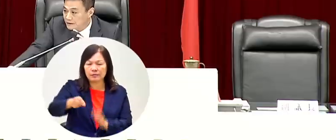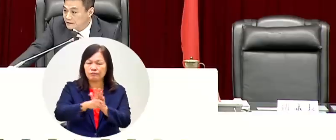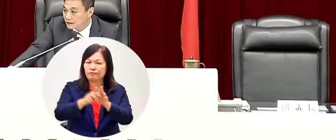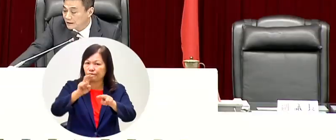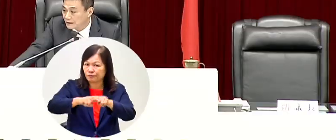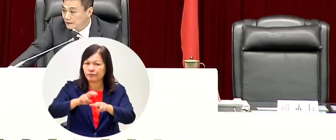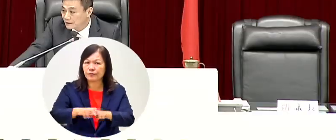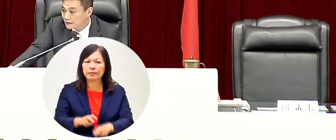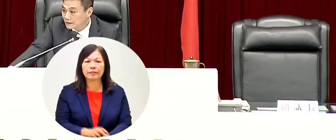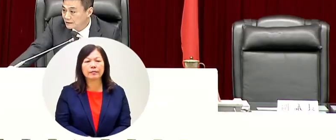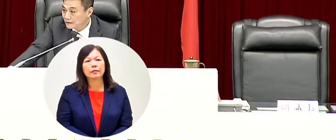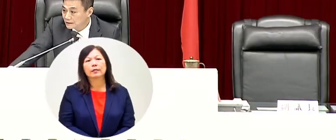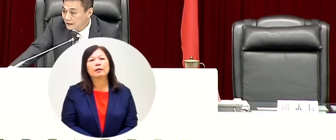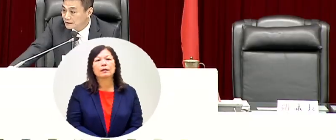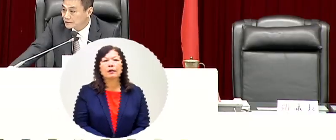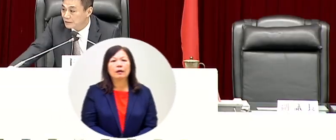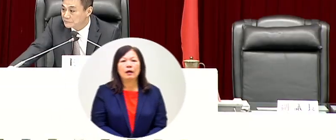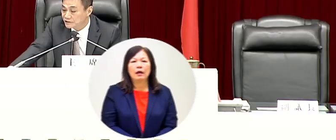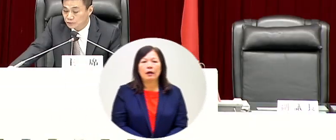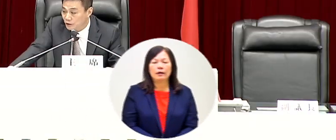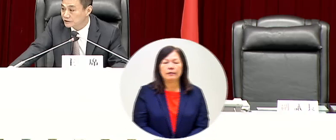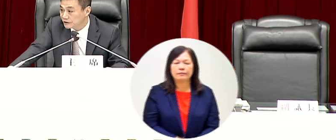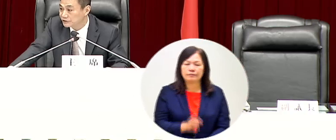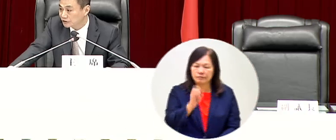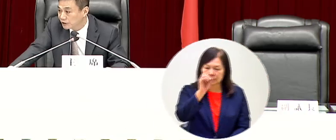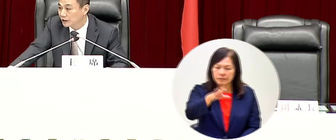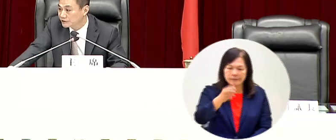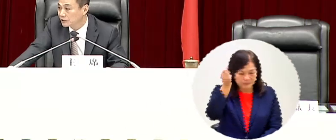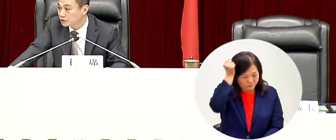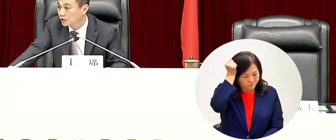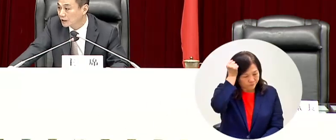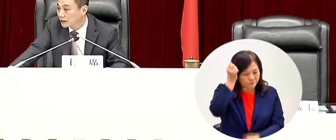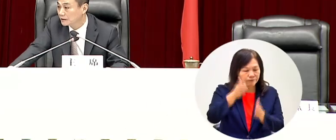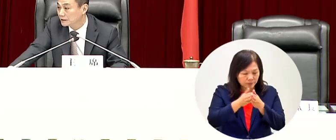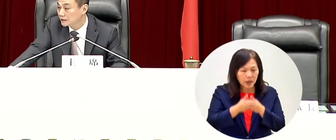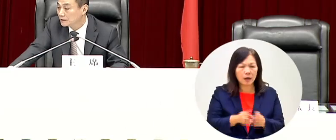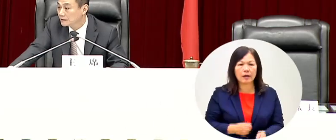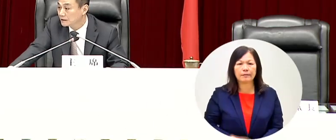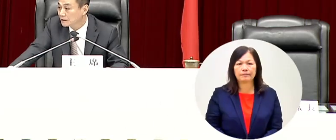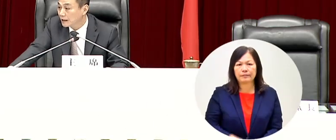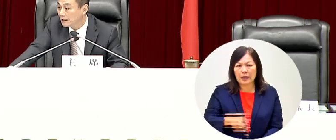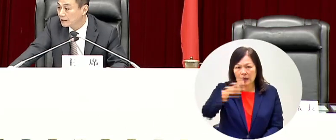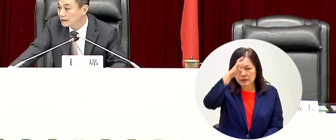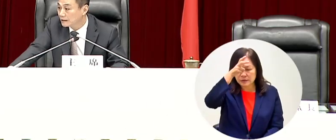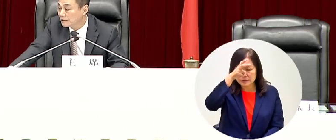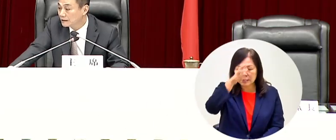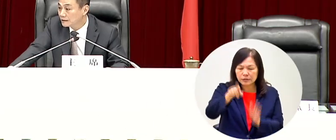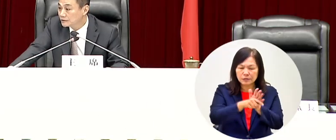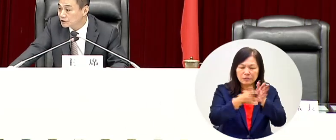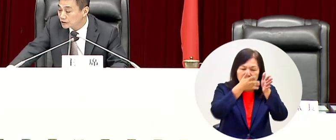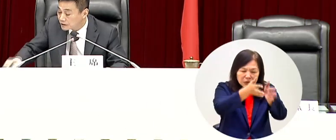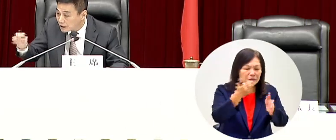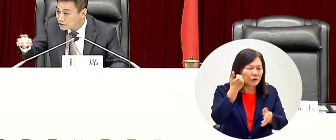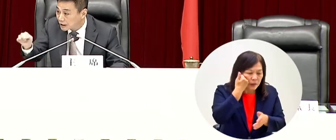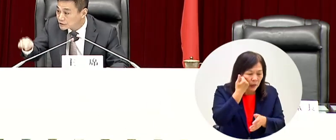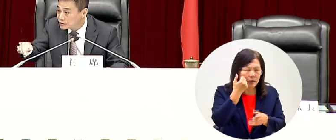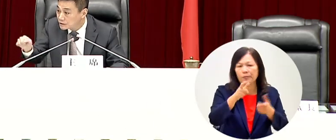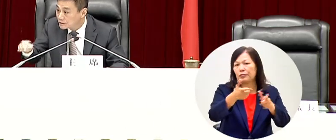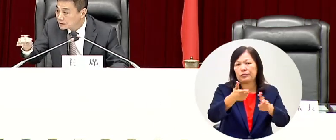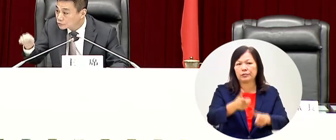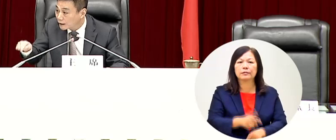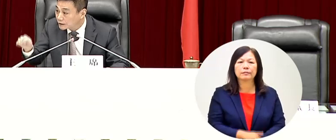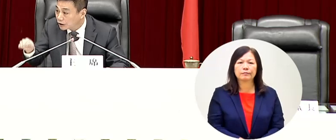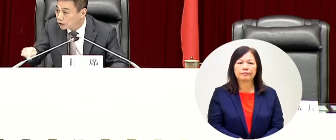千万的记住了哈。警察不是对一个特定的政党的人的啦，啊，警察